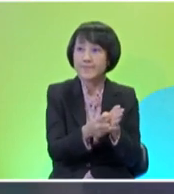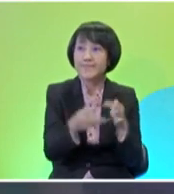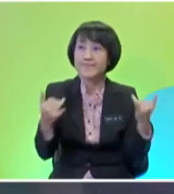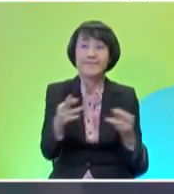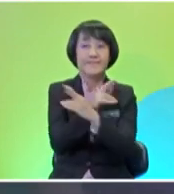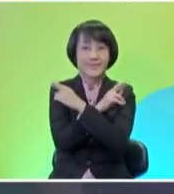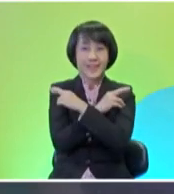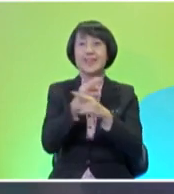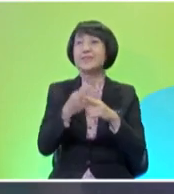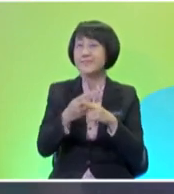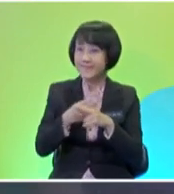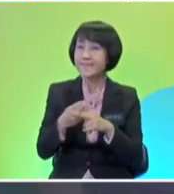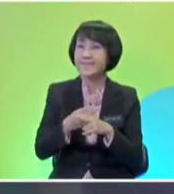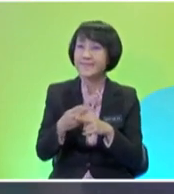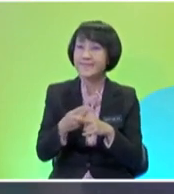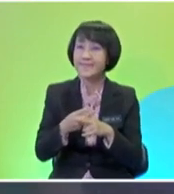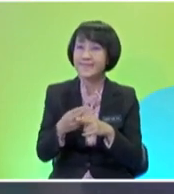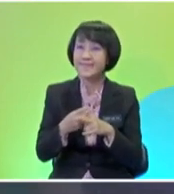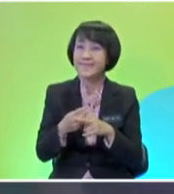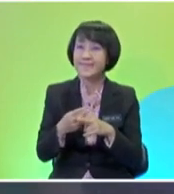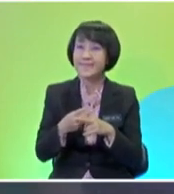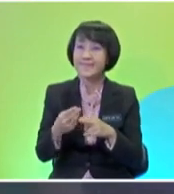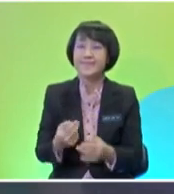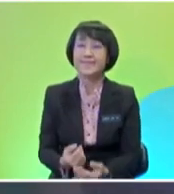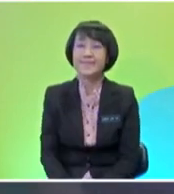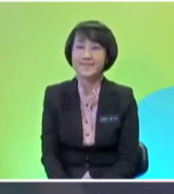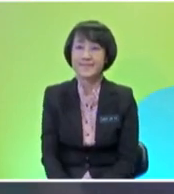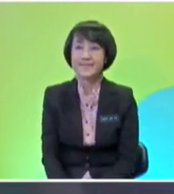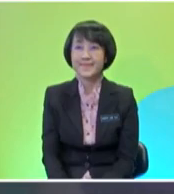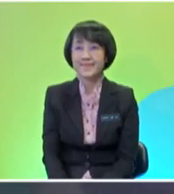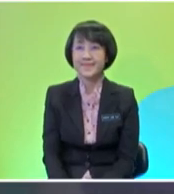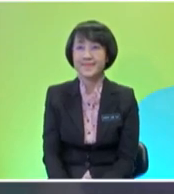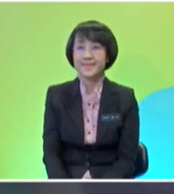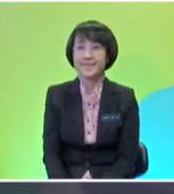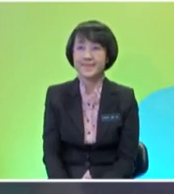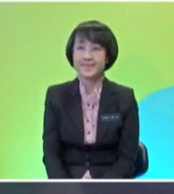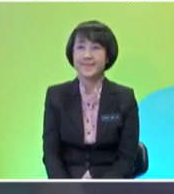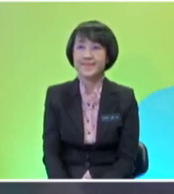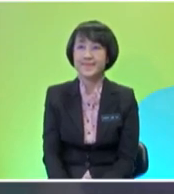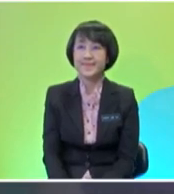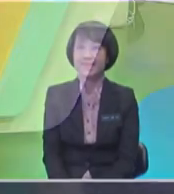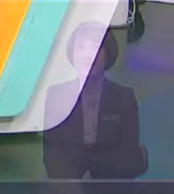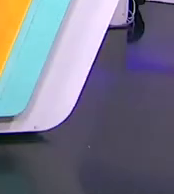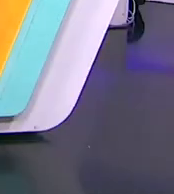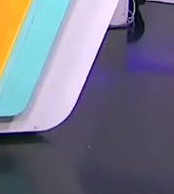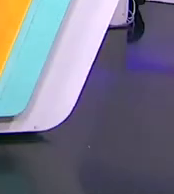seketika? Teruskan bersama kami tentunya dalam Didik TV KPM untuk topik kita, Jom Bina Kipas Solar.